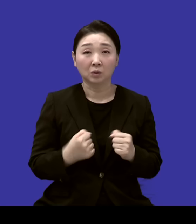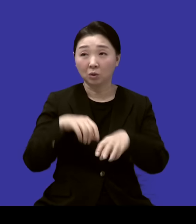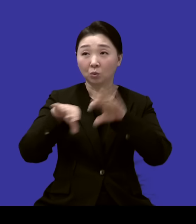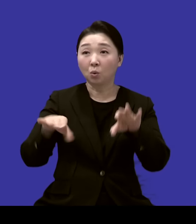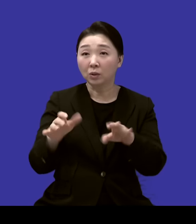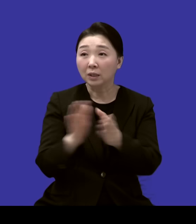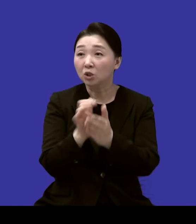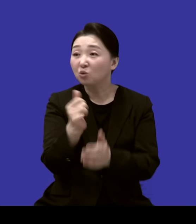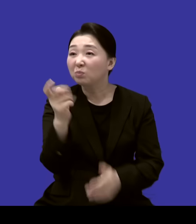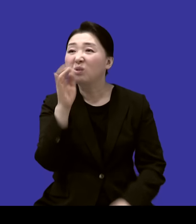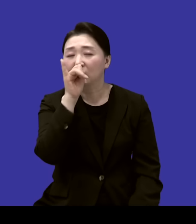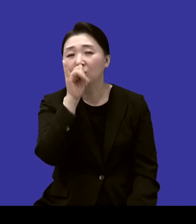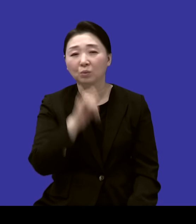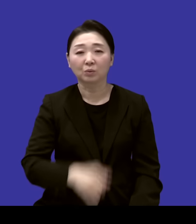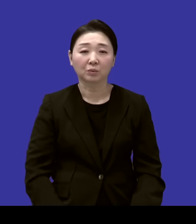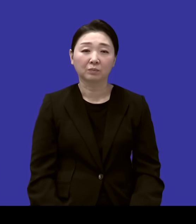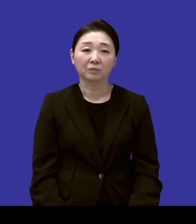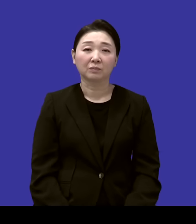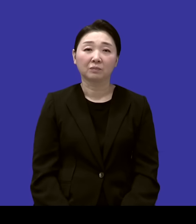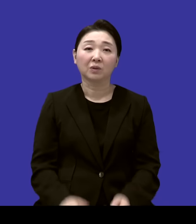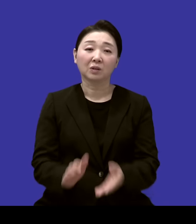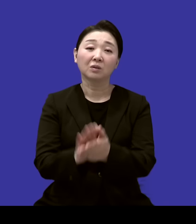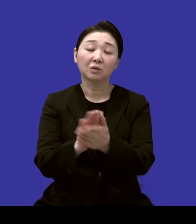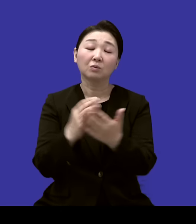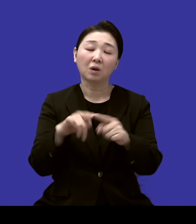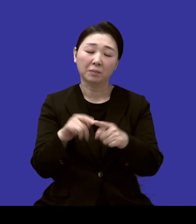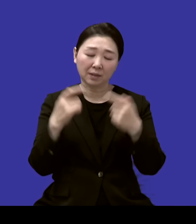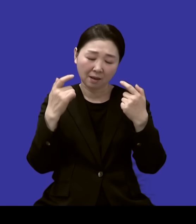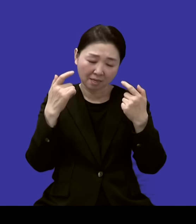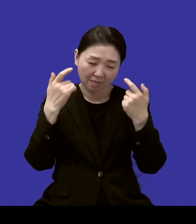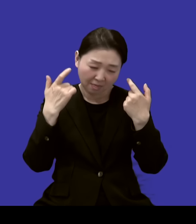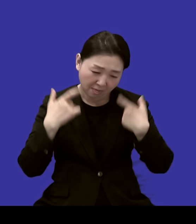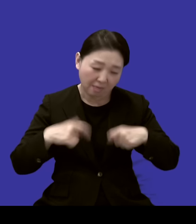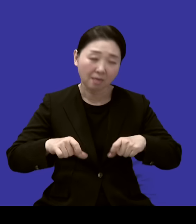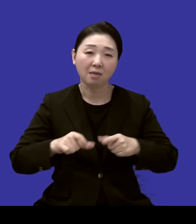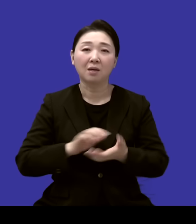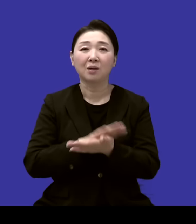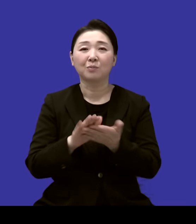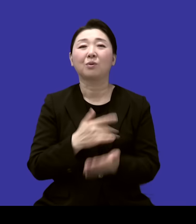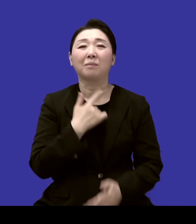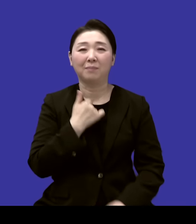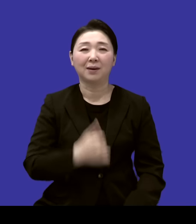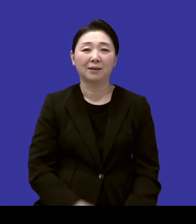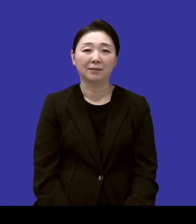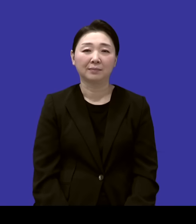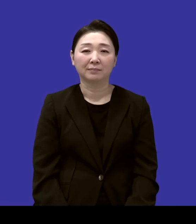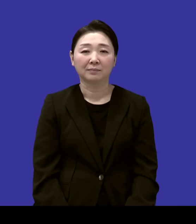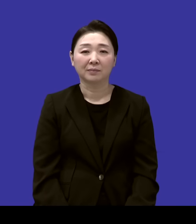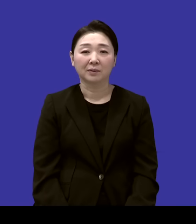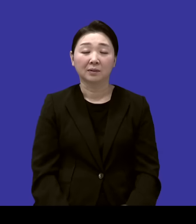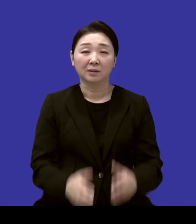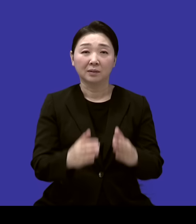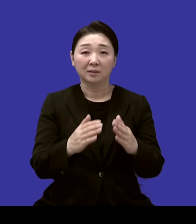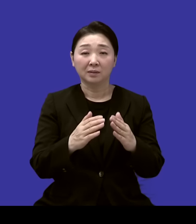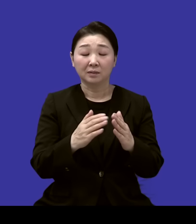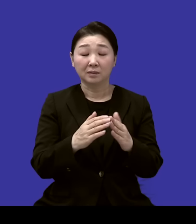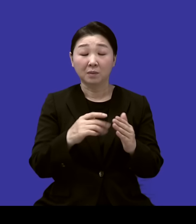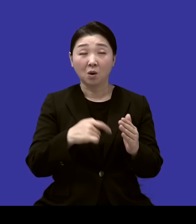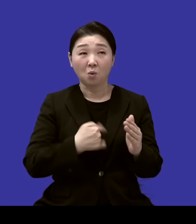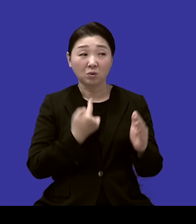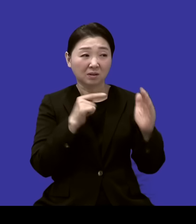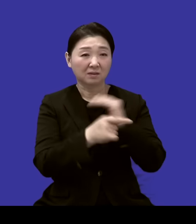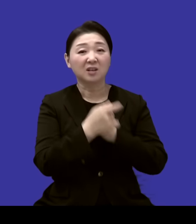있었거든요. 있었어요? 또 네, 있었어요? 네, 그래서 그 친구들이랑 새벽까지 놀았던 기억이 납니다. 아, 집에 혼자 들어가는 거는 싫으니까. 네,